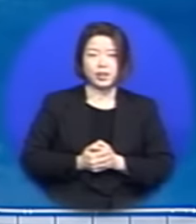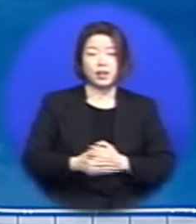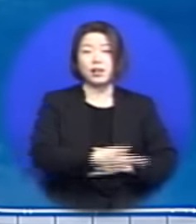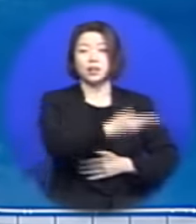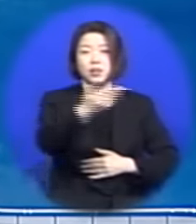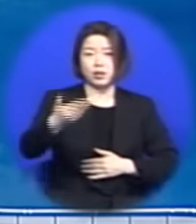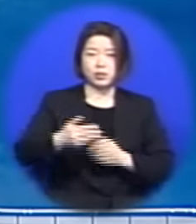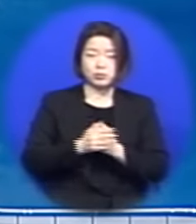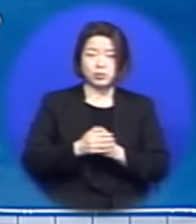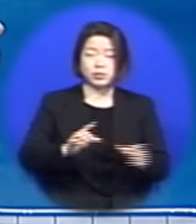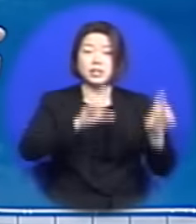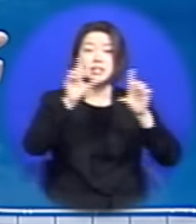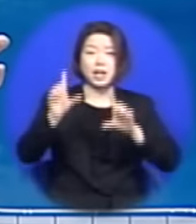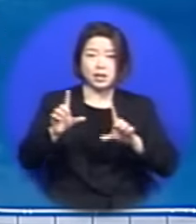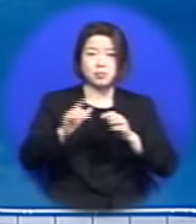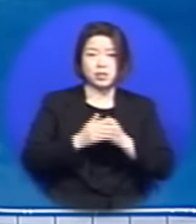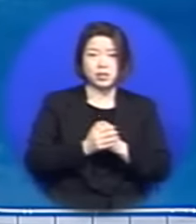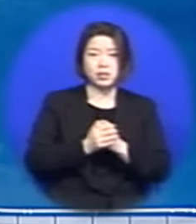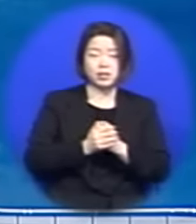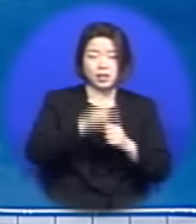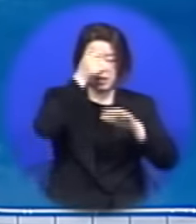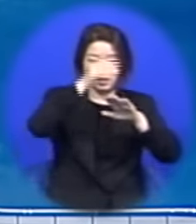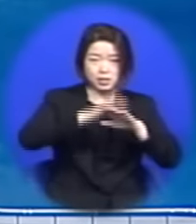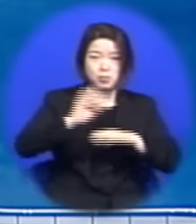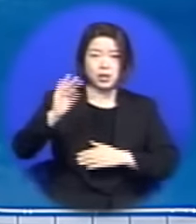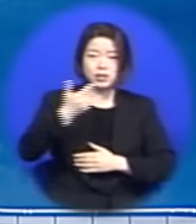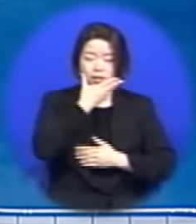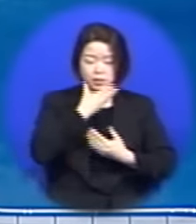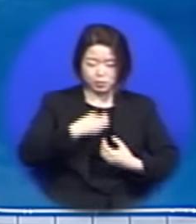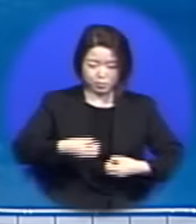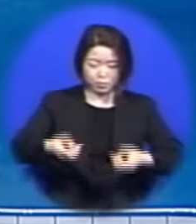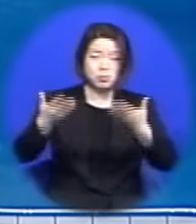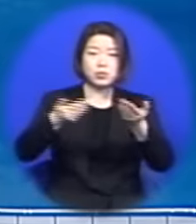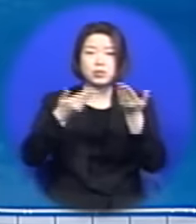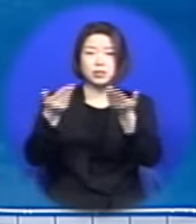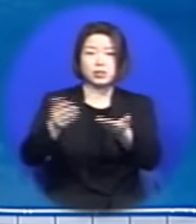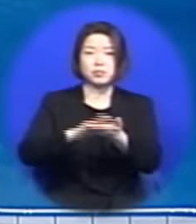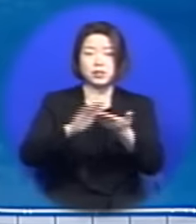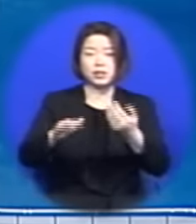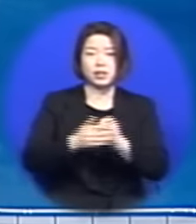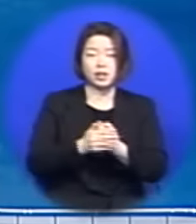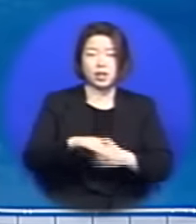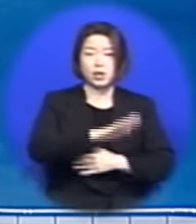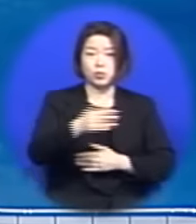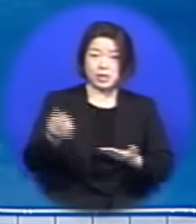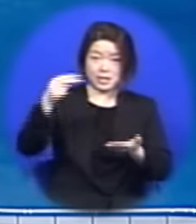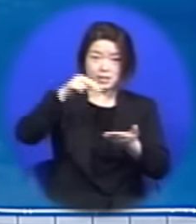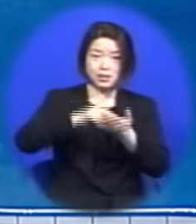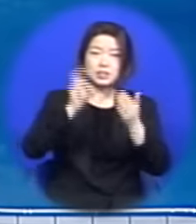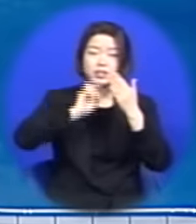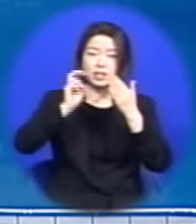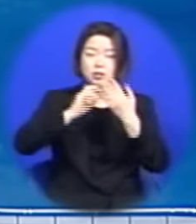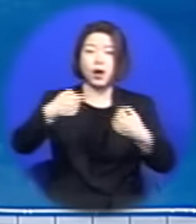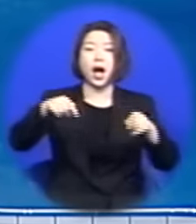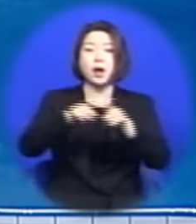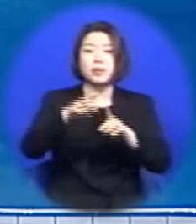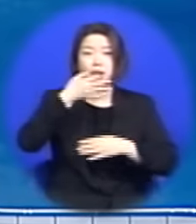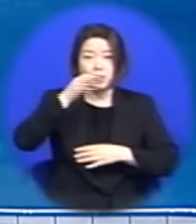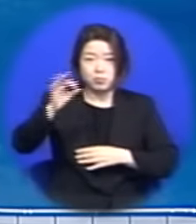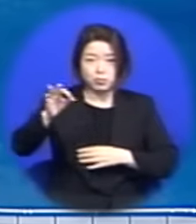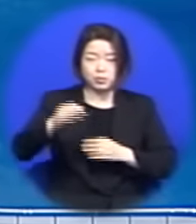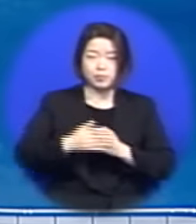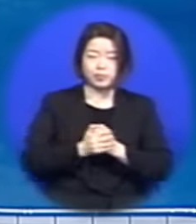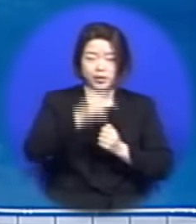여러분들 삶이 예배가 되기를 축복합니다 아멘 우리 일어나서 찬송을 같이 좀 부르십시오